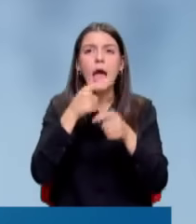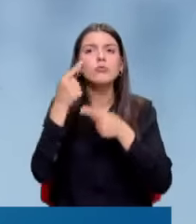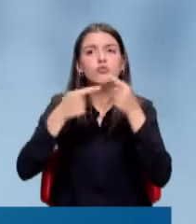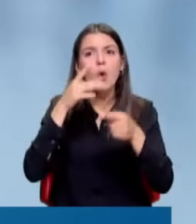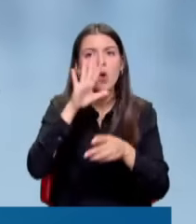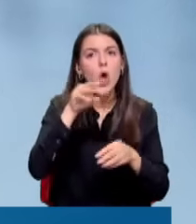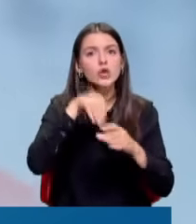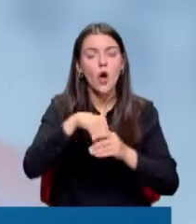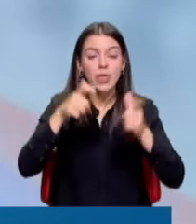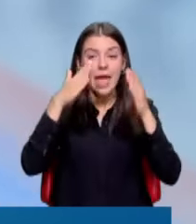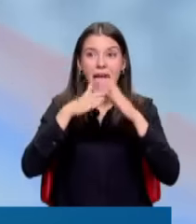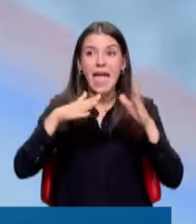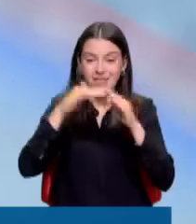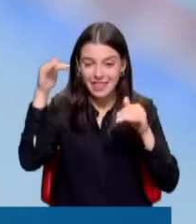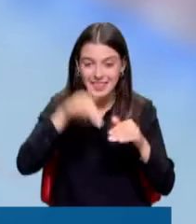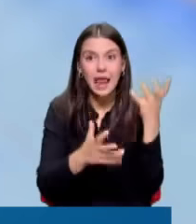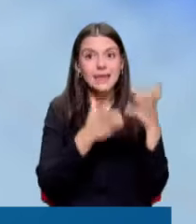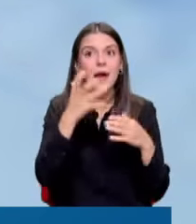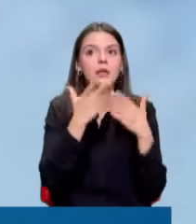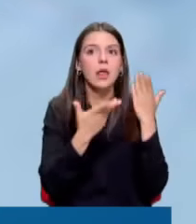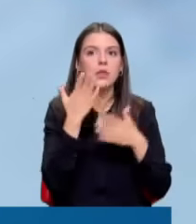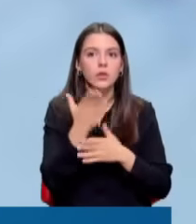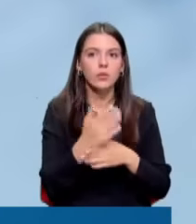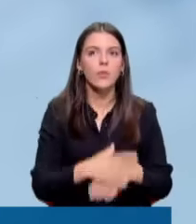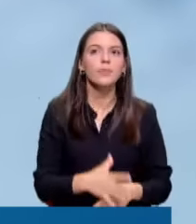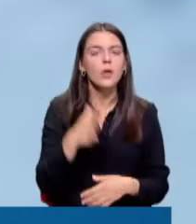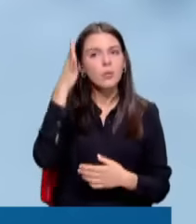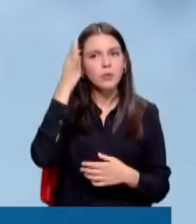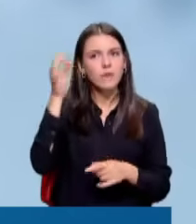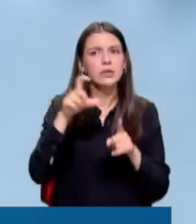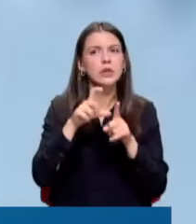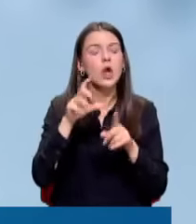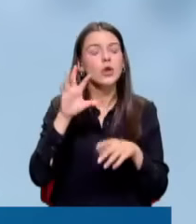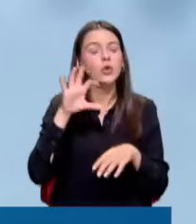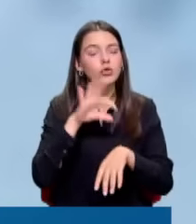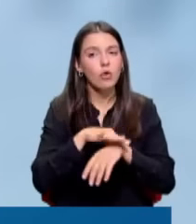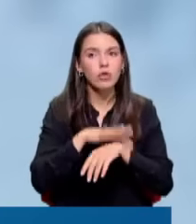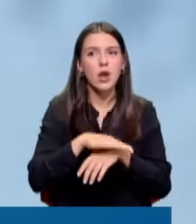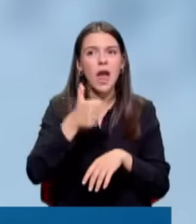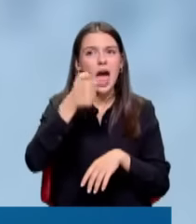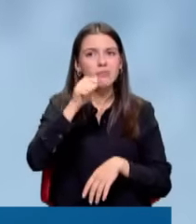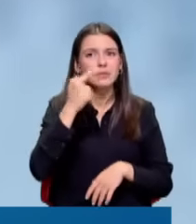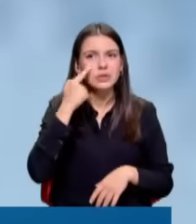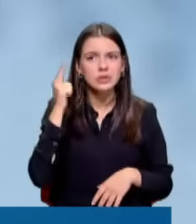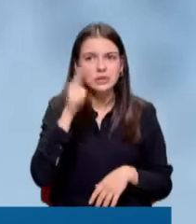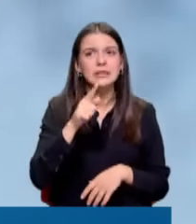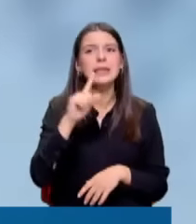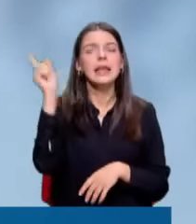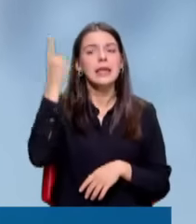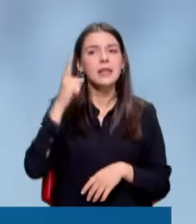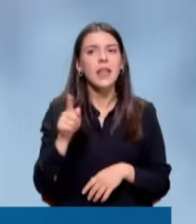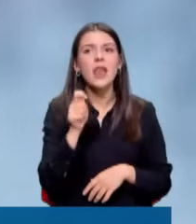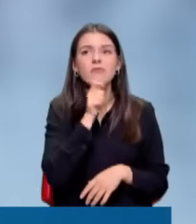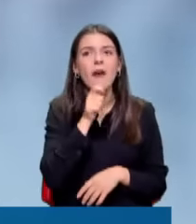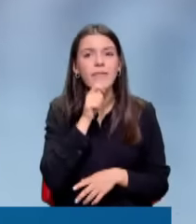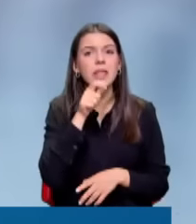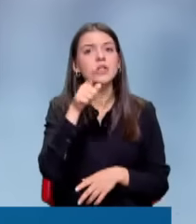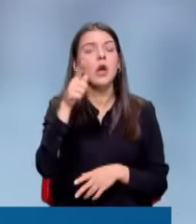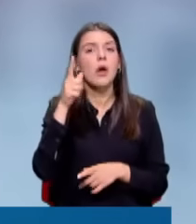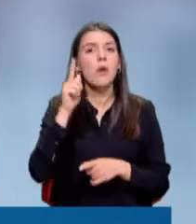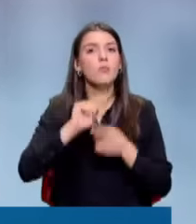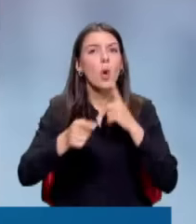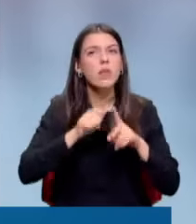uzanan yangından bahsediyor. Profesör Doktor 60 iktidarın yanlış politikalarının alevleri büyüttüğünü söylüyor diyor